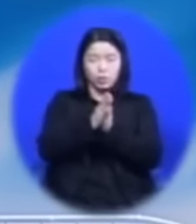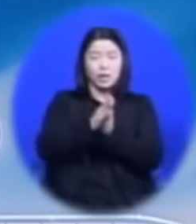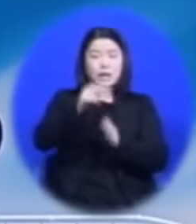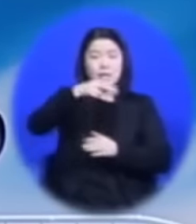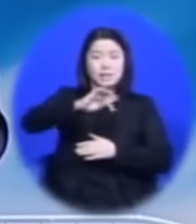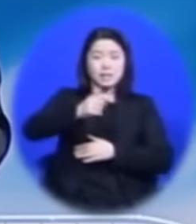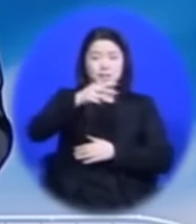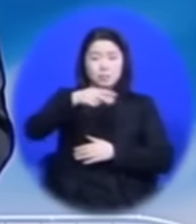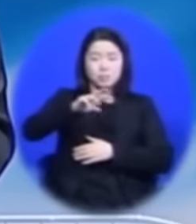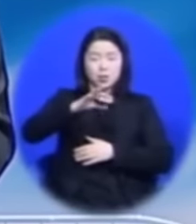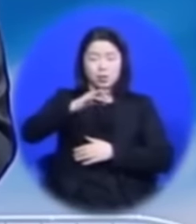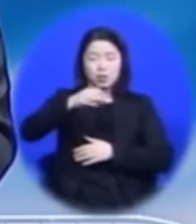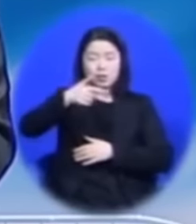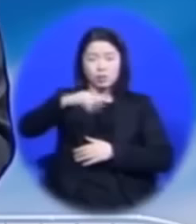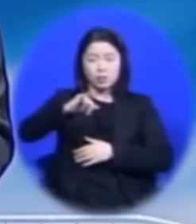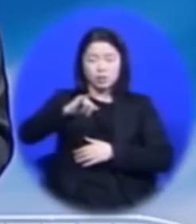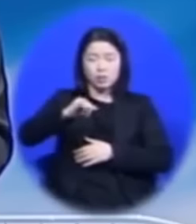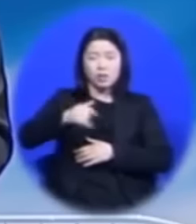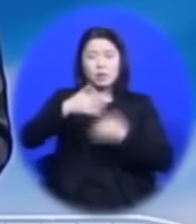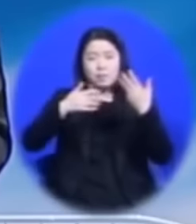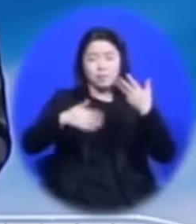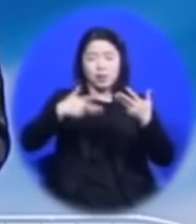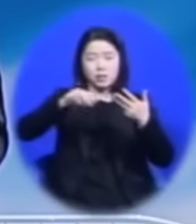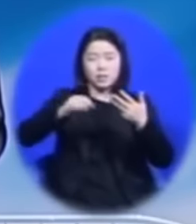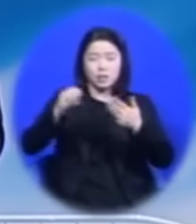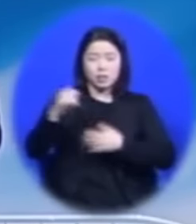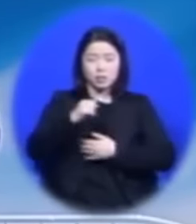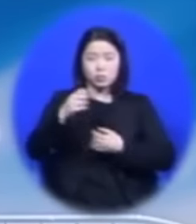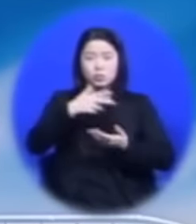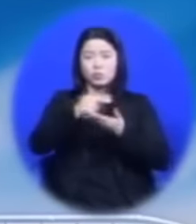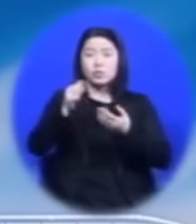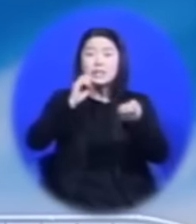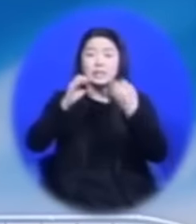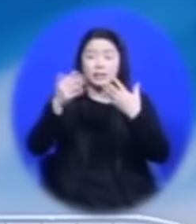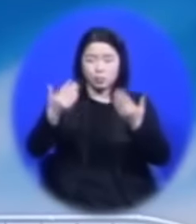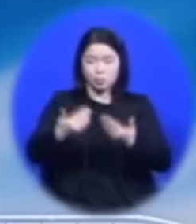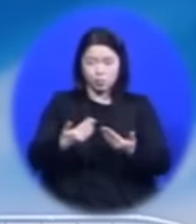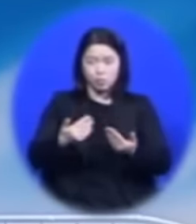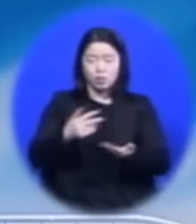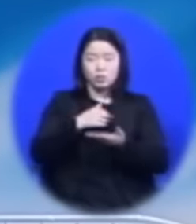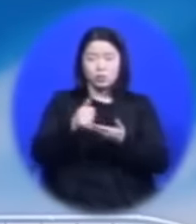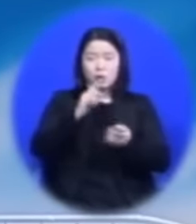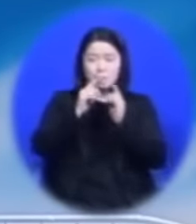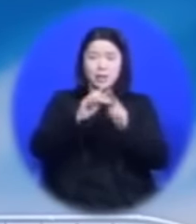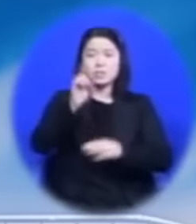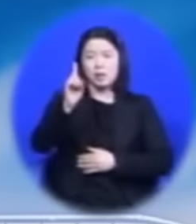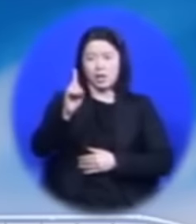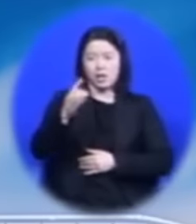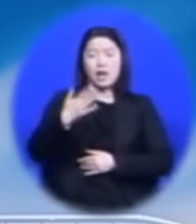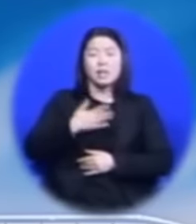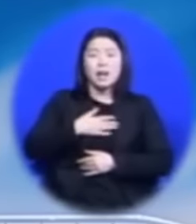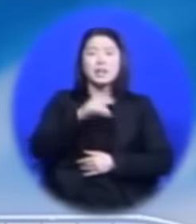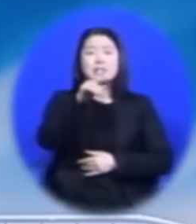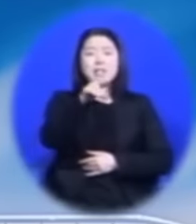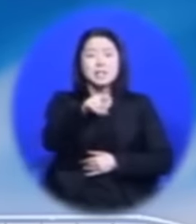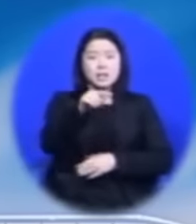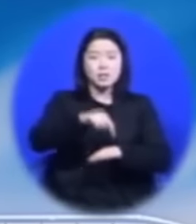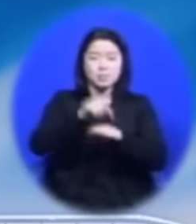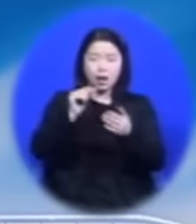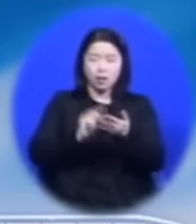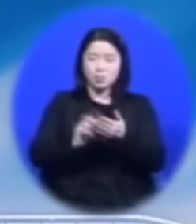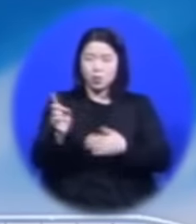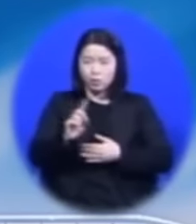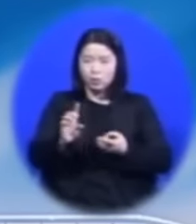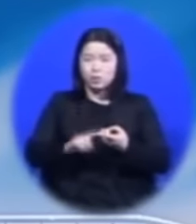주님이 응답하셨어요. 주님의 말씀은 하나였어요. 나는 내 마음이 어떤지를